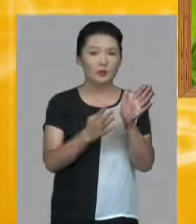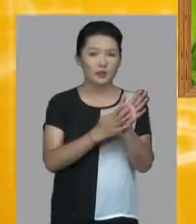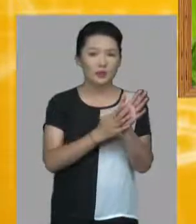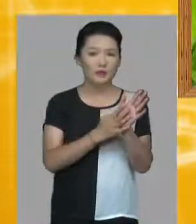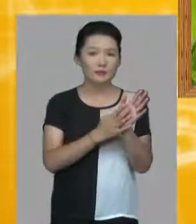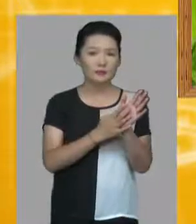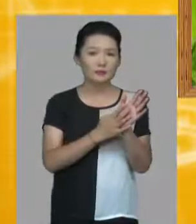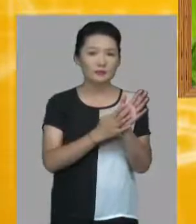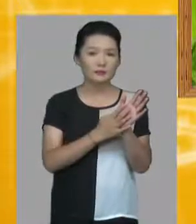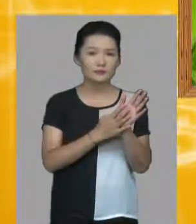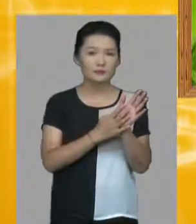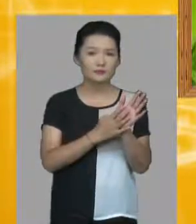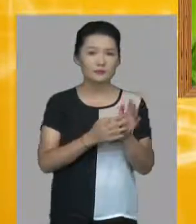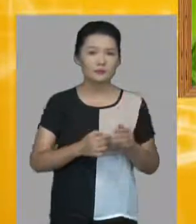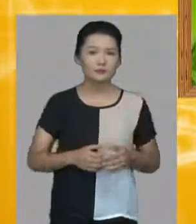99.